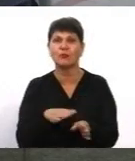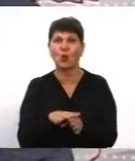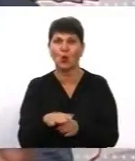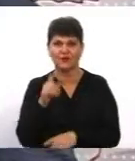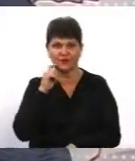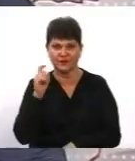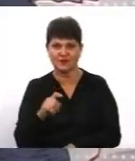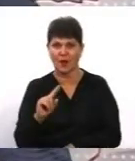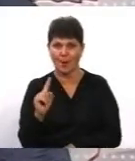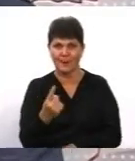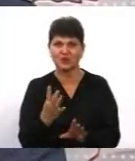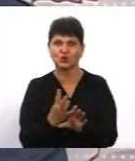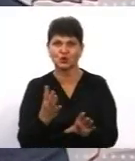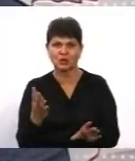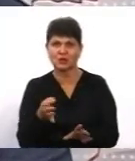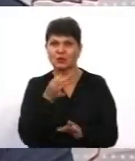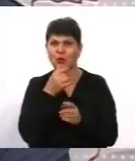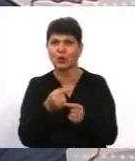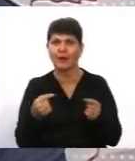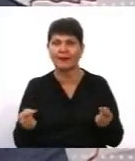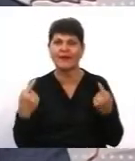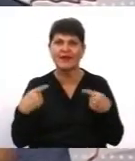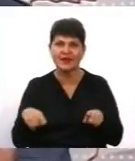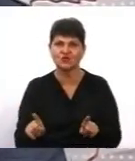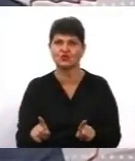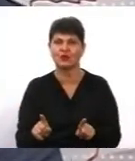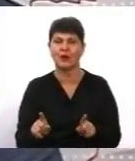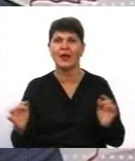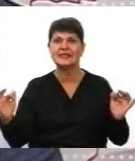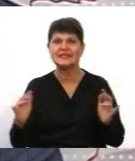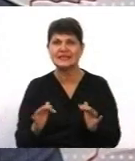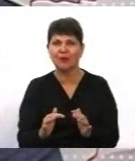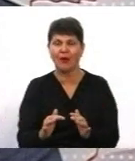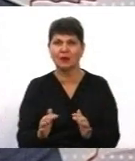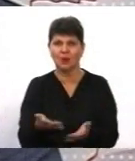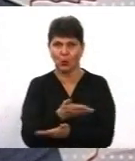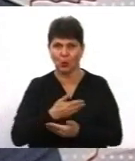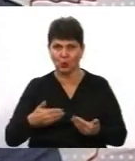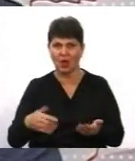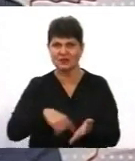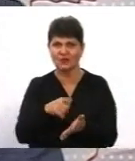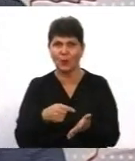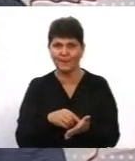велофоруму, я думаю, як і будь-яких інших, це зібрати у нас у місті